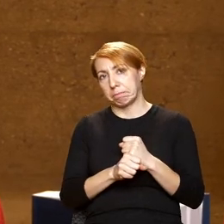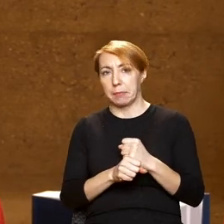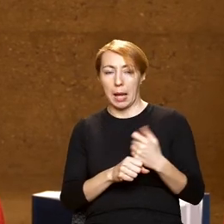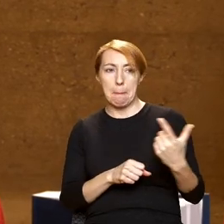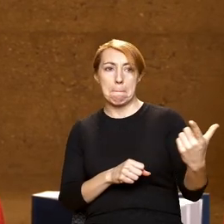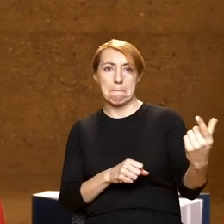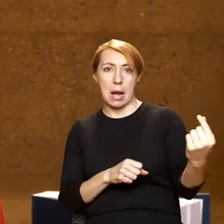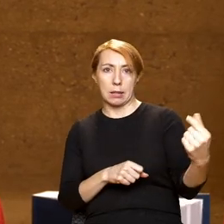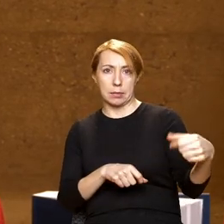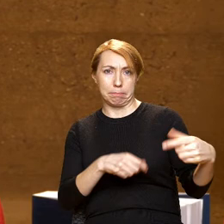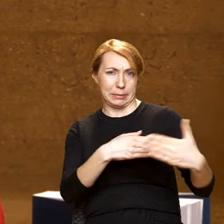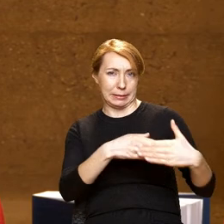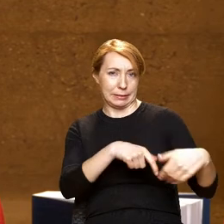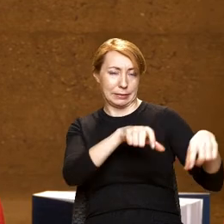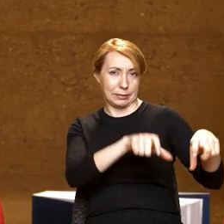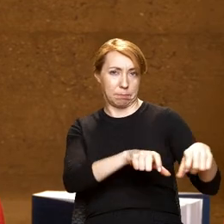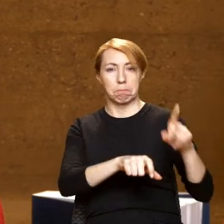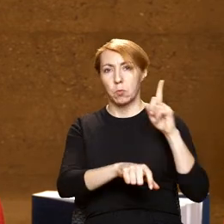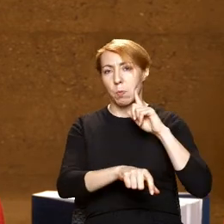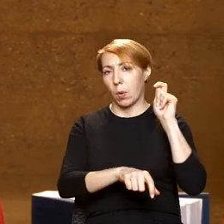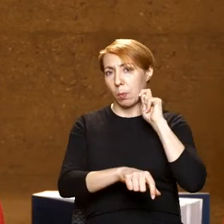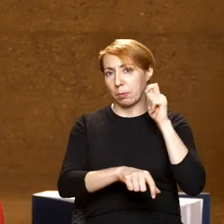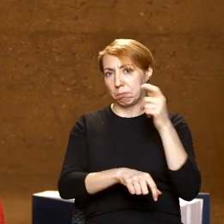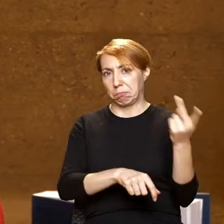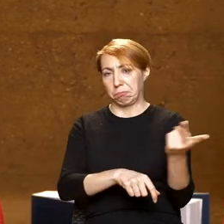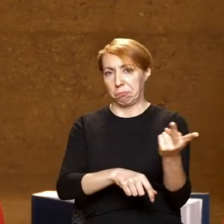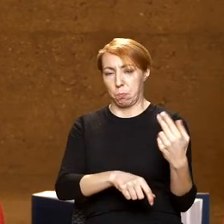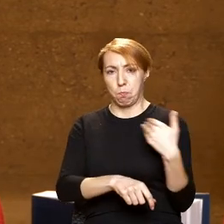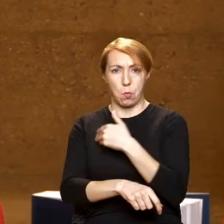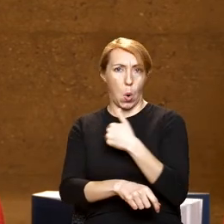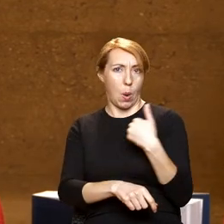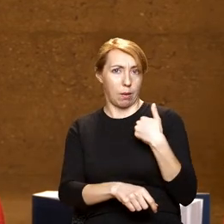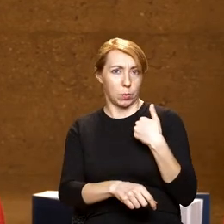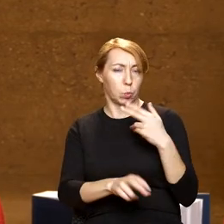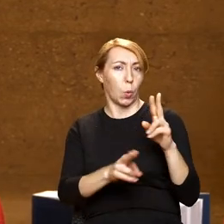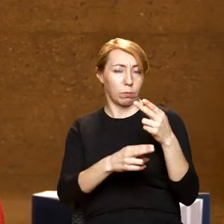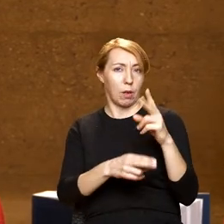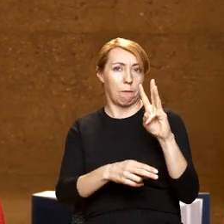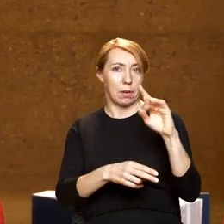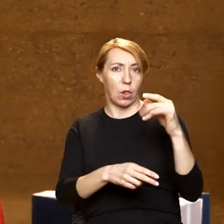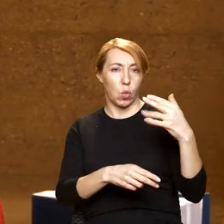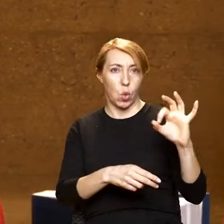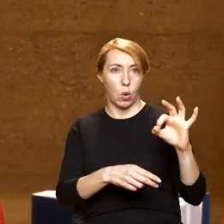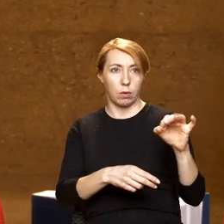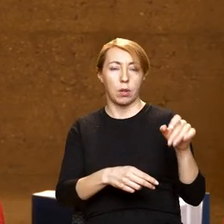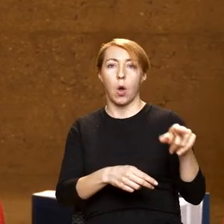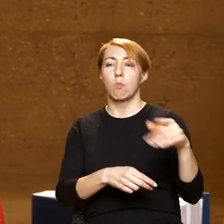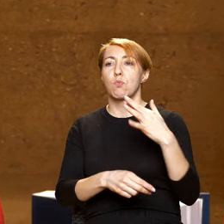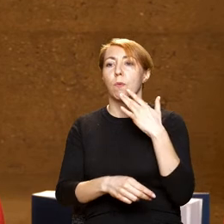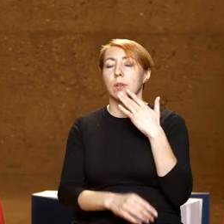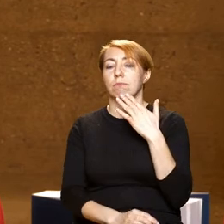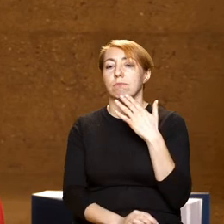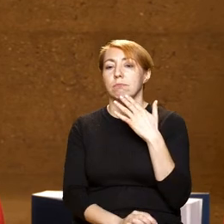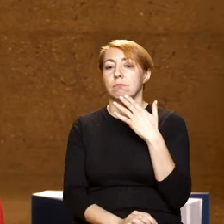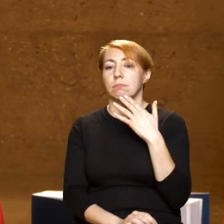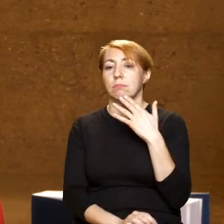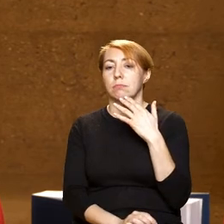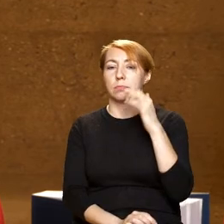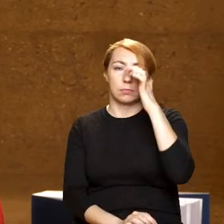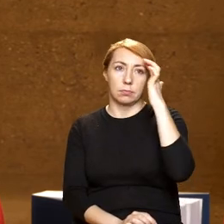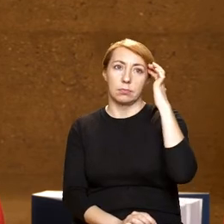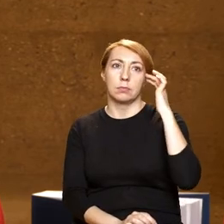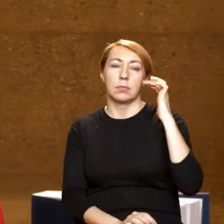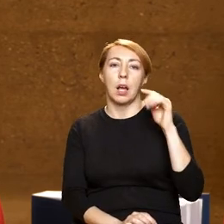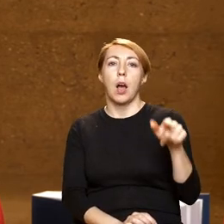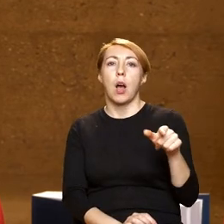para. Kobieta i mężczyzna, Polacy z Wilna. I ja nagle usłyszałam, mówi Bronisław.